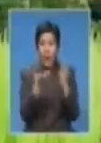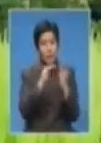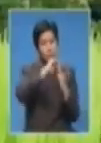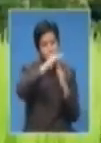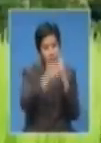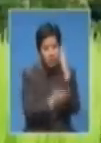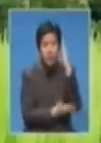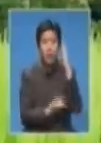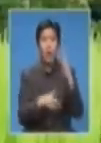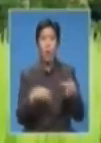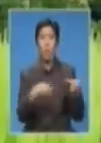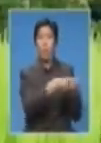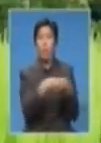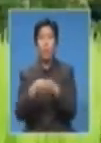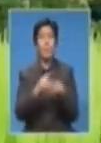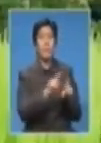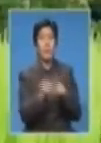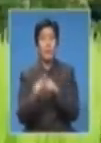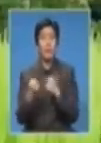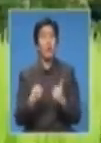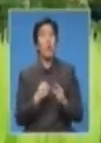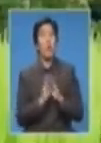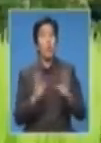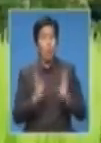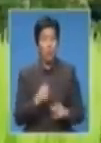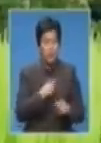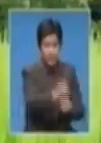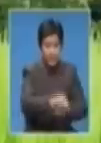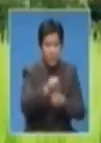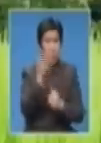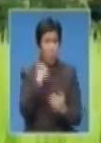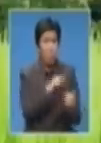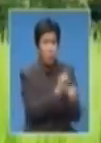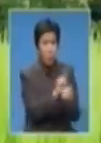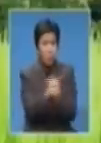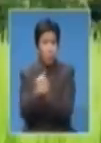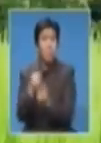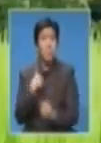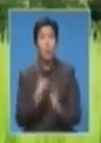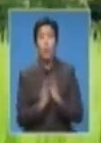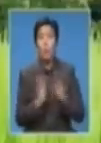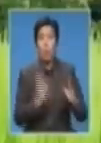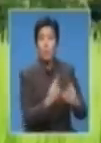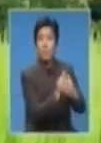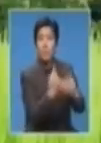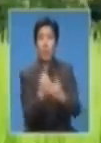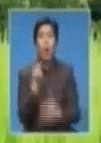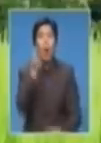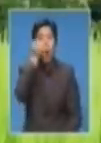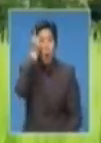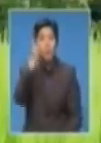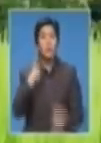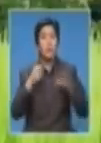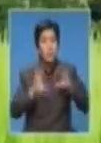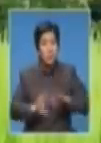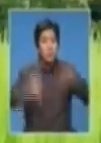แล้วก็ประชาคมต่างๆนะครับขอขอบคุณตัวแทนพี่น้องเกษตรกรนะครับที่ผมพบมาเนี่ยหลายครั้งที่ผ่านมาที่เข้าใจความตั้งใจของภาครั